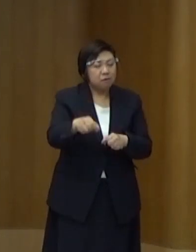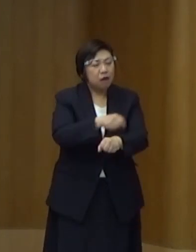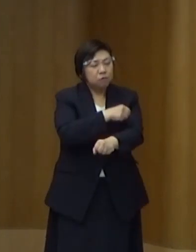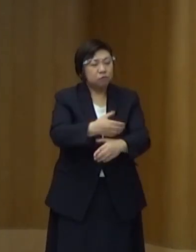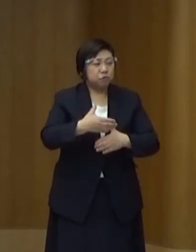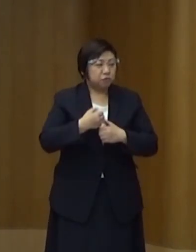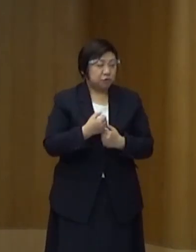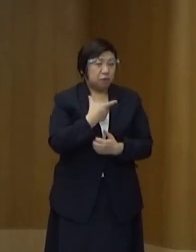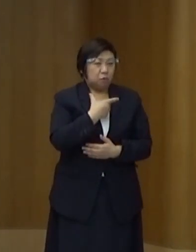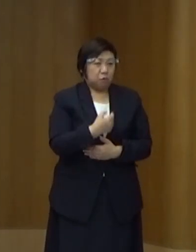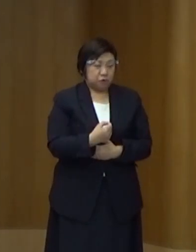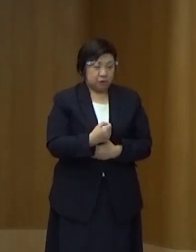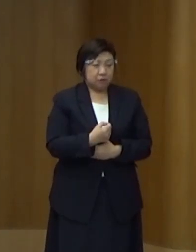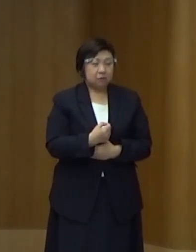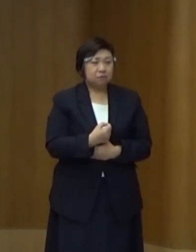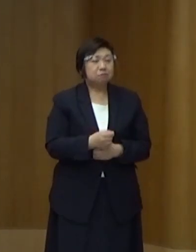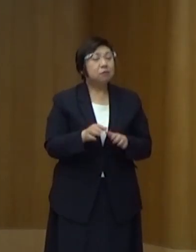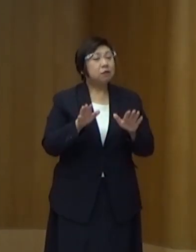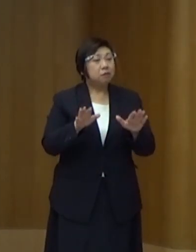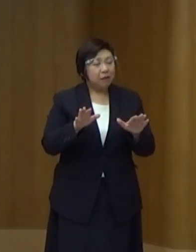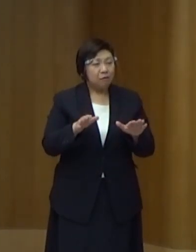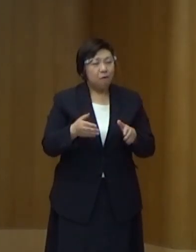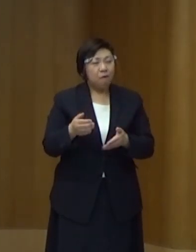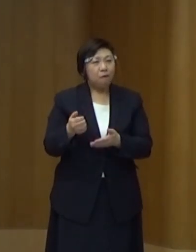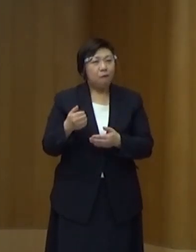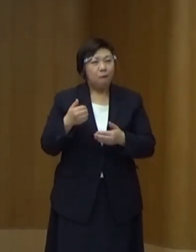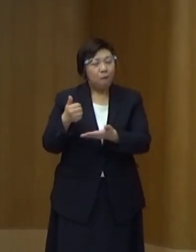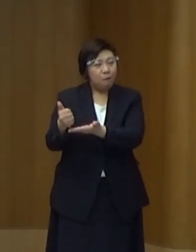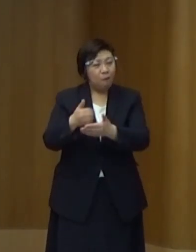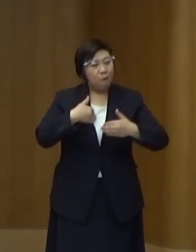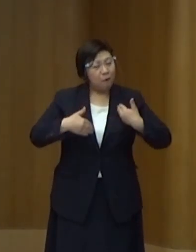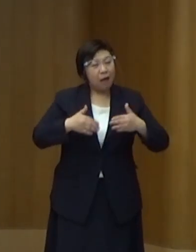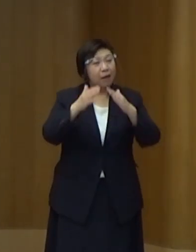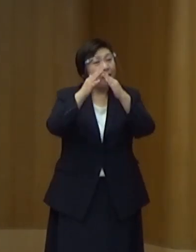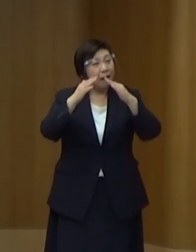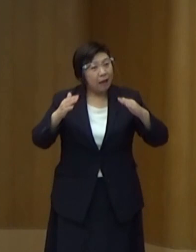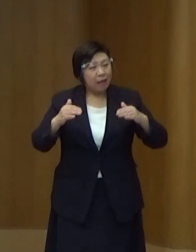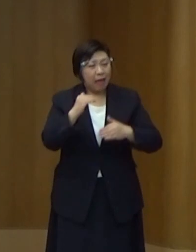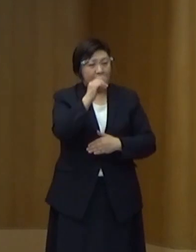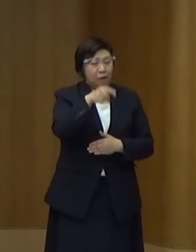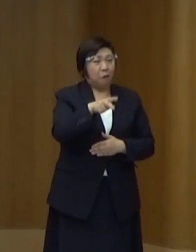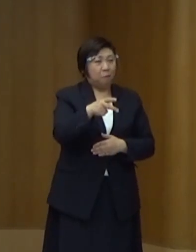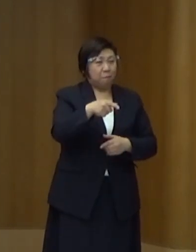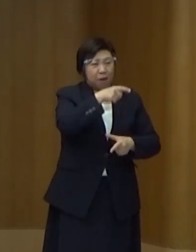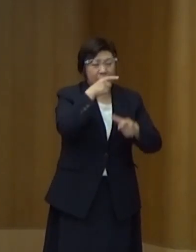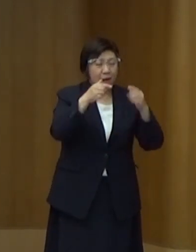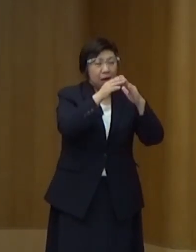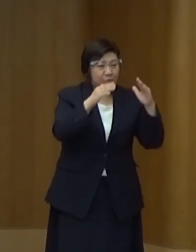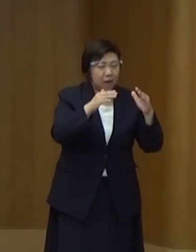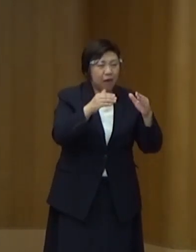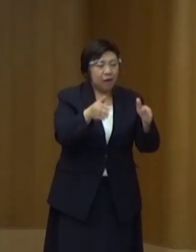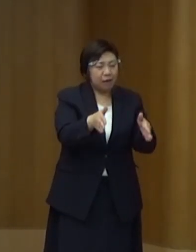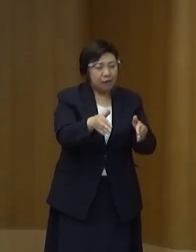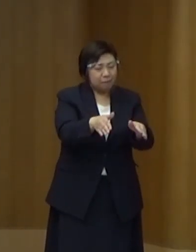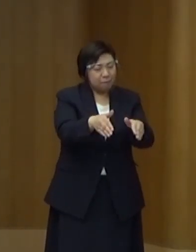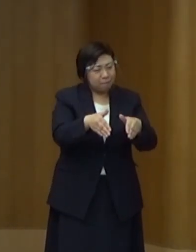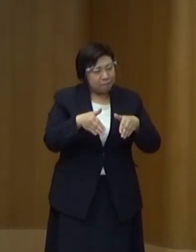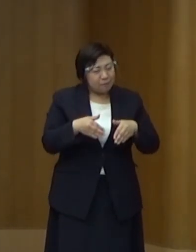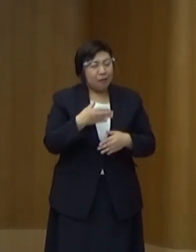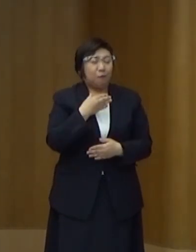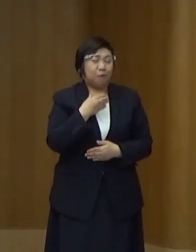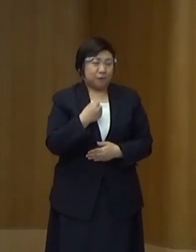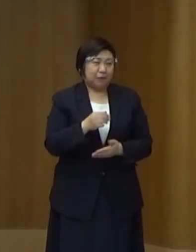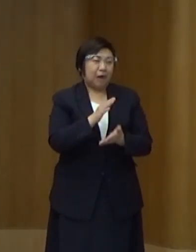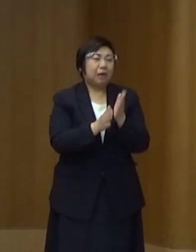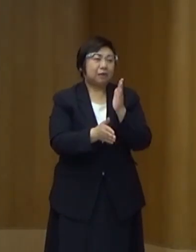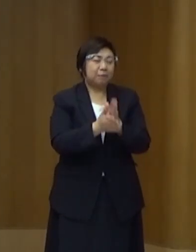。この時期の歓迎会や新歓コンパなどは控えていただくように、これは改めてお